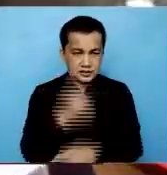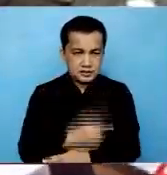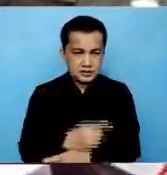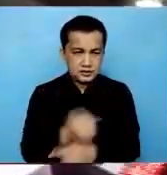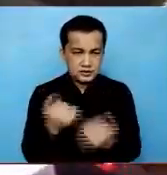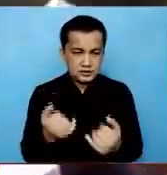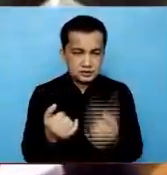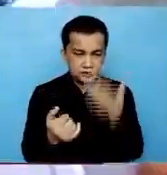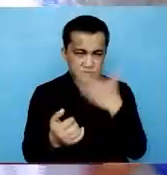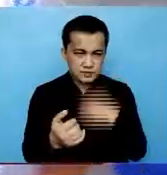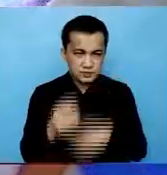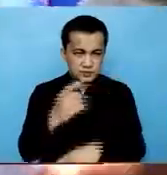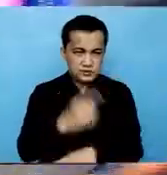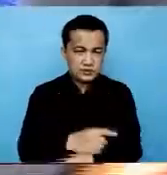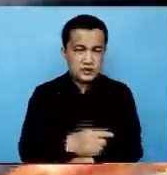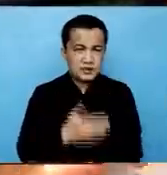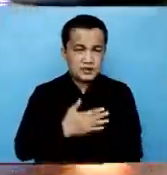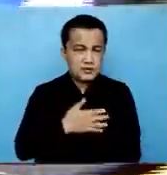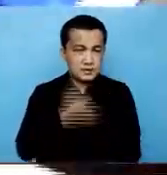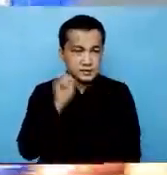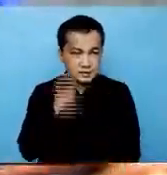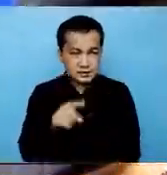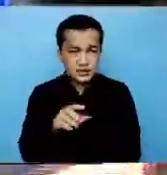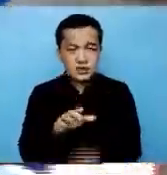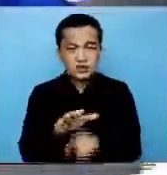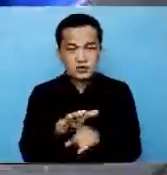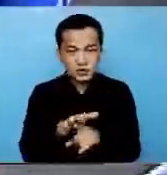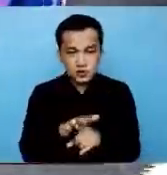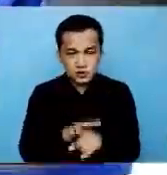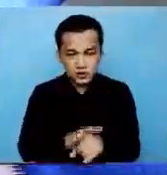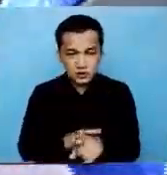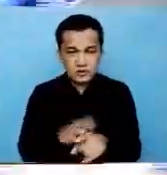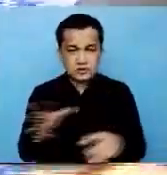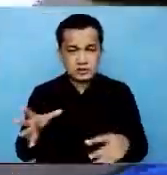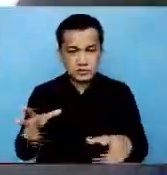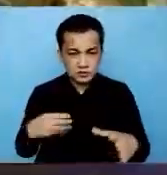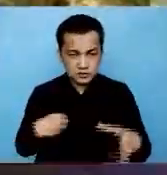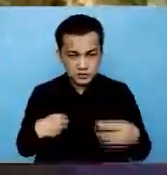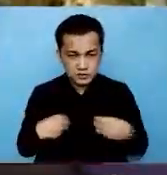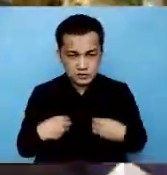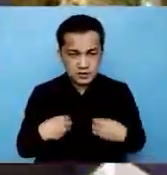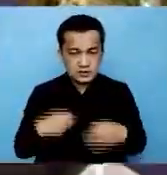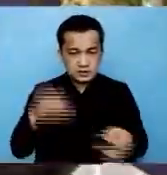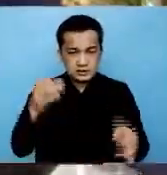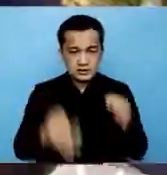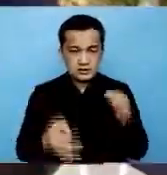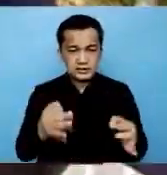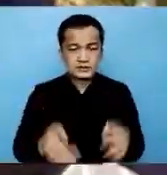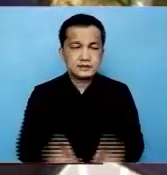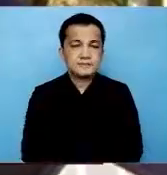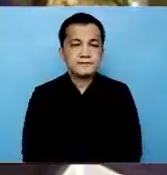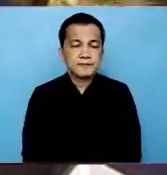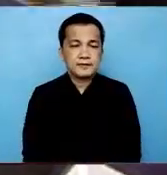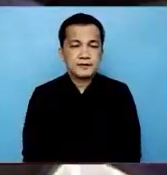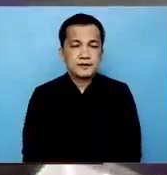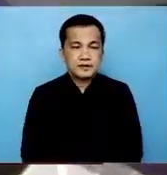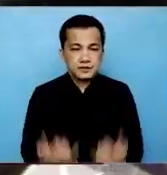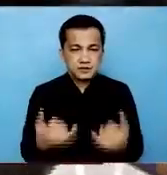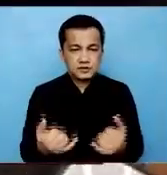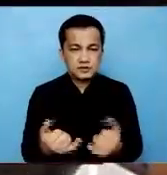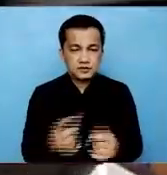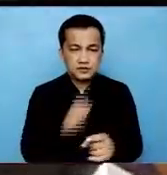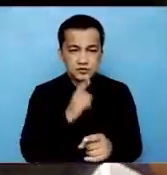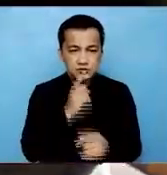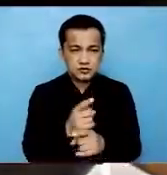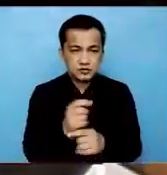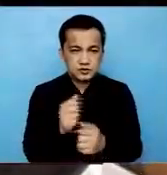Ang aking kapatid po ay unting-unti nang nakakamtan ang katarungan. Today, truth reigned over